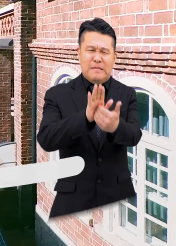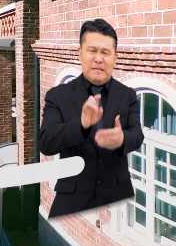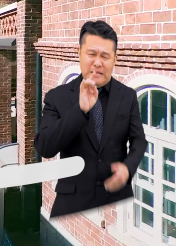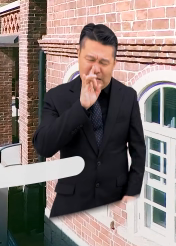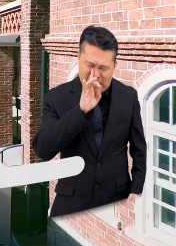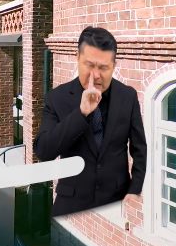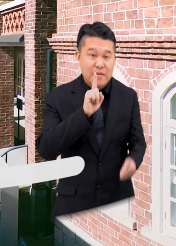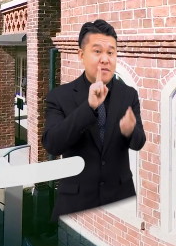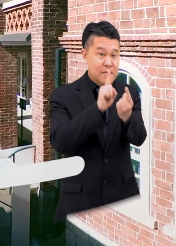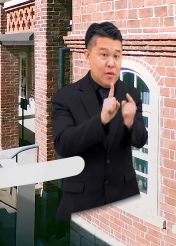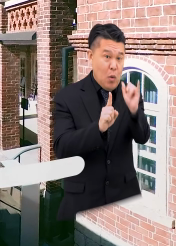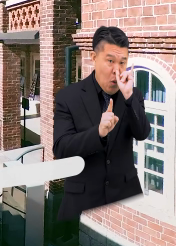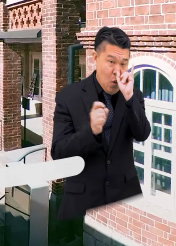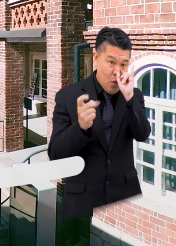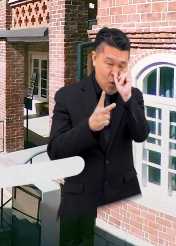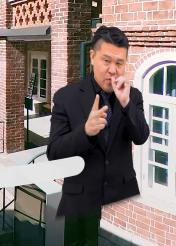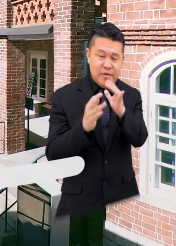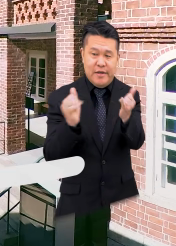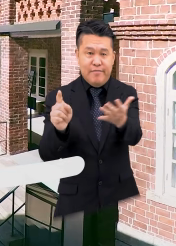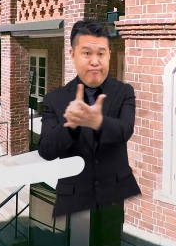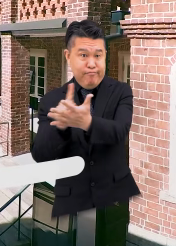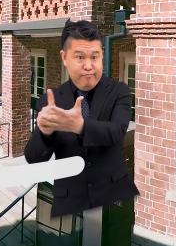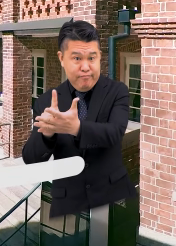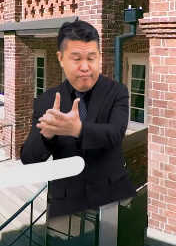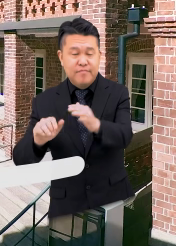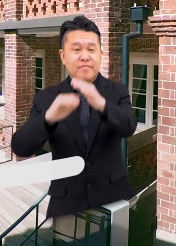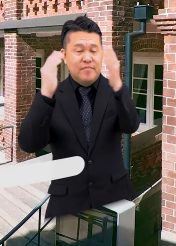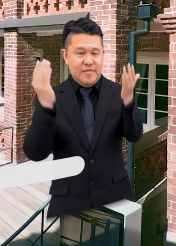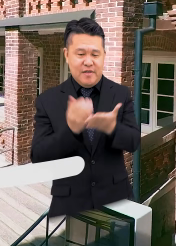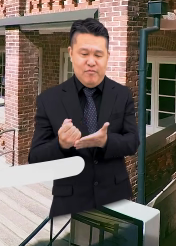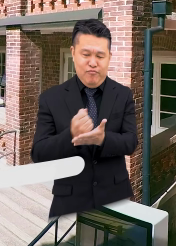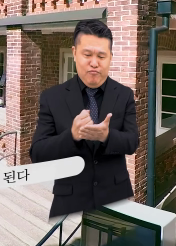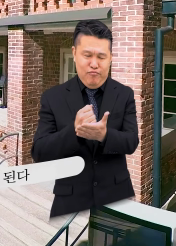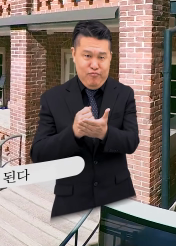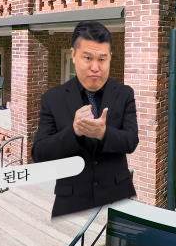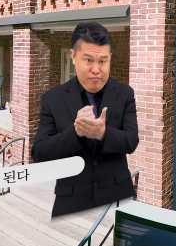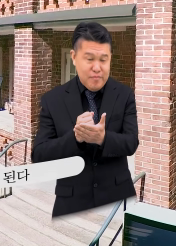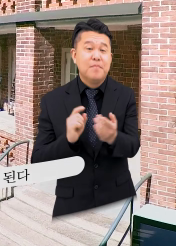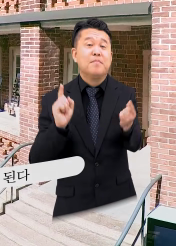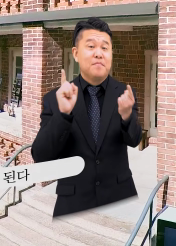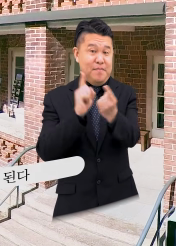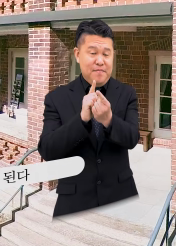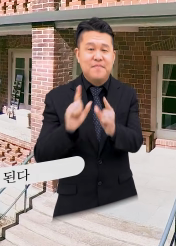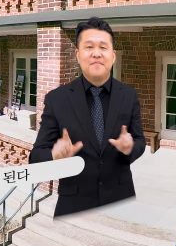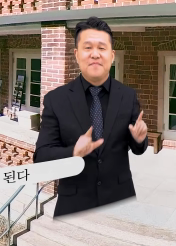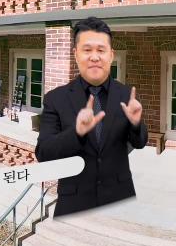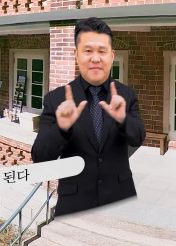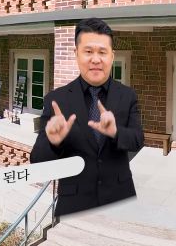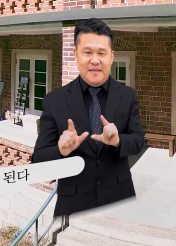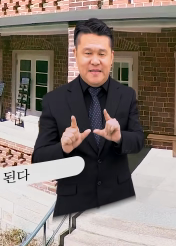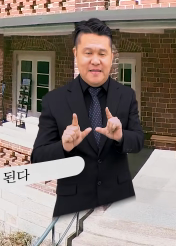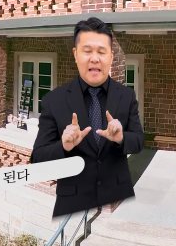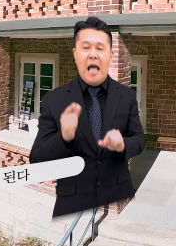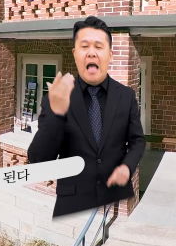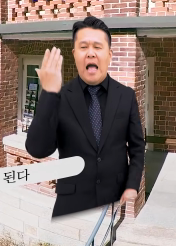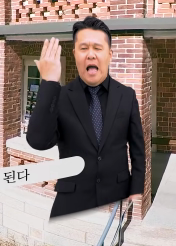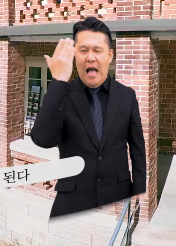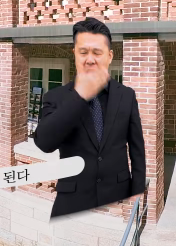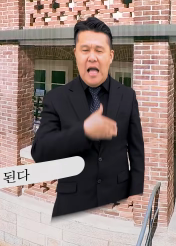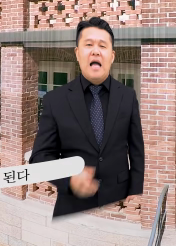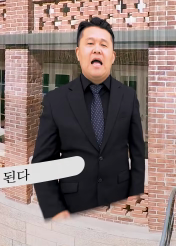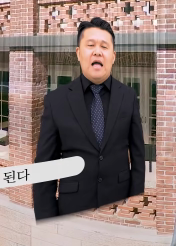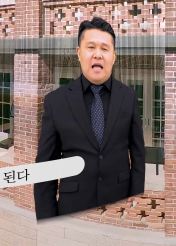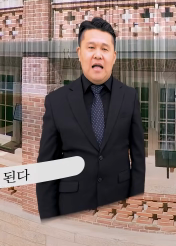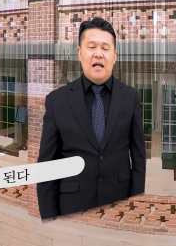한사코 거부할 수 없는 만남도 인연도 우연히 마련한 삶이라는 걸 알게 된다.